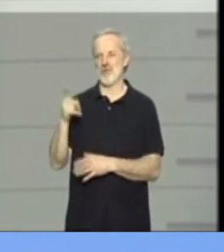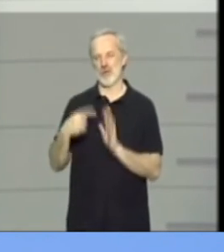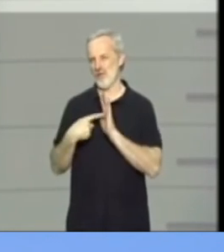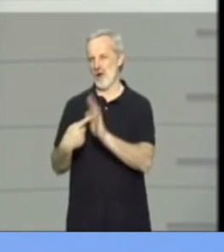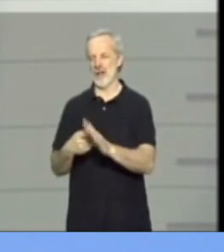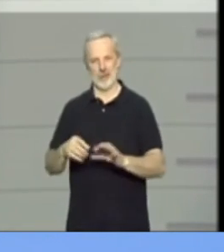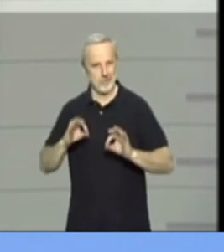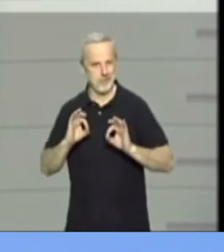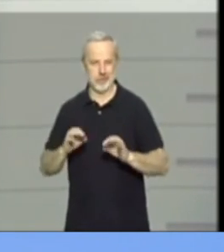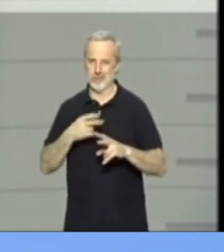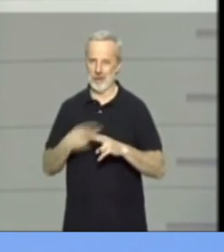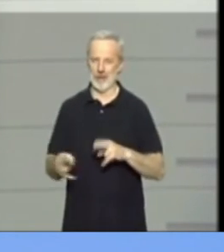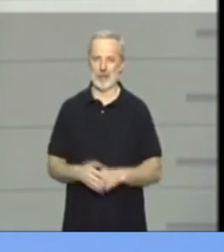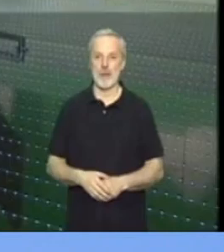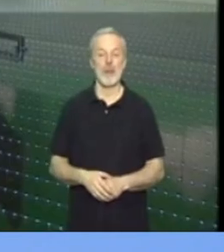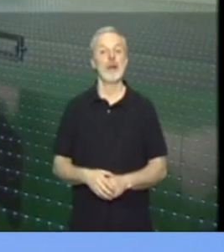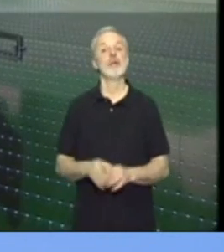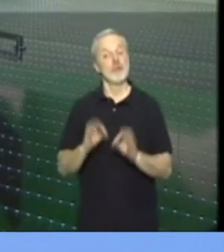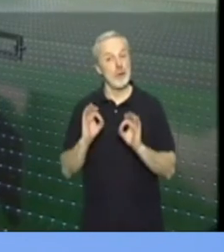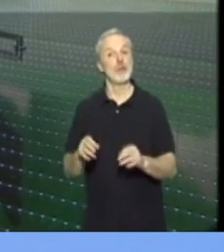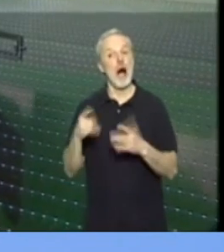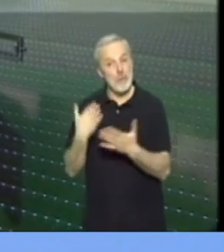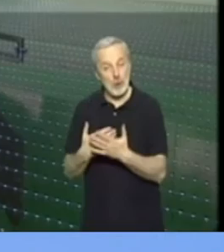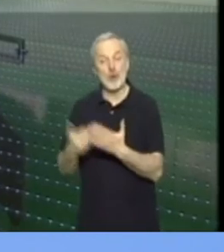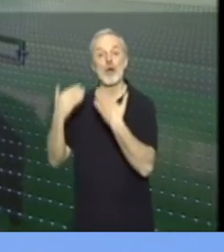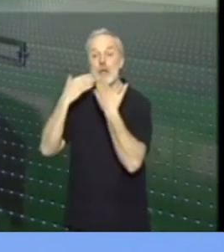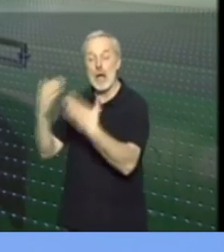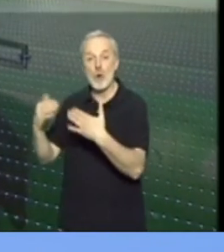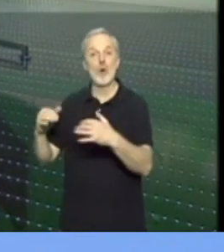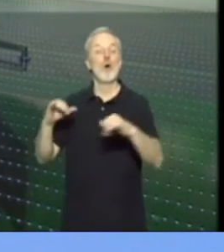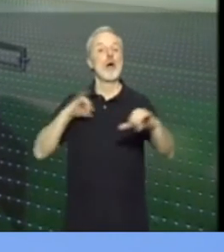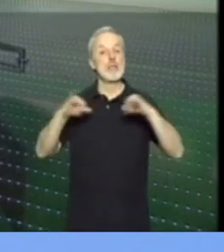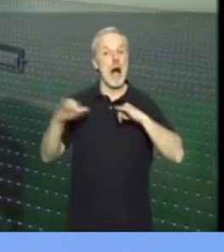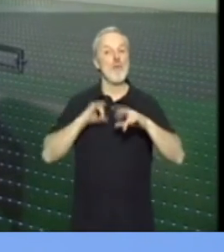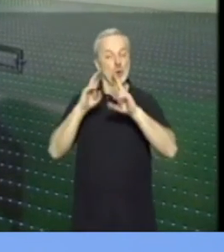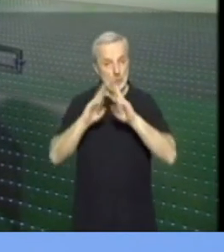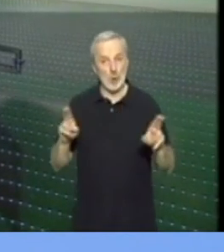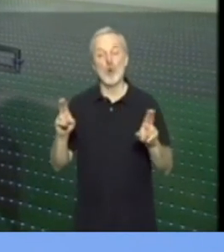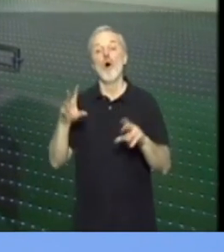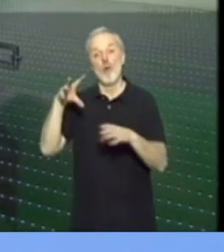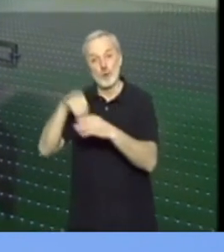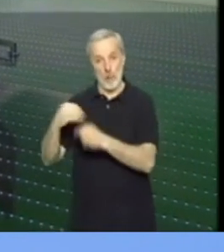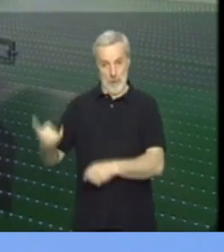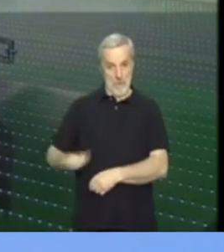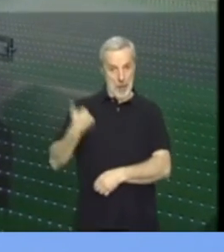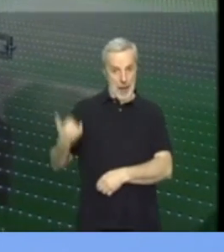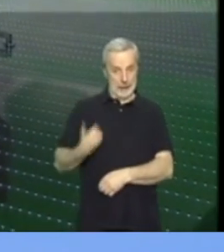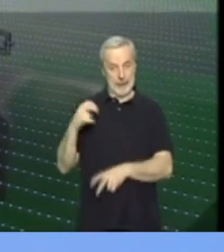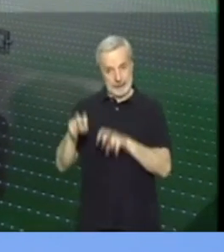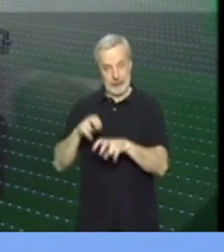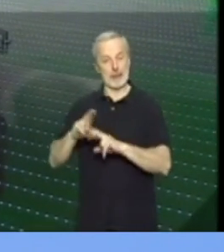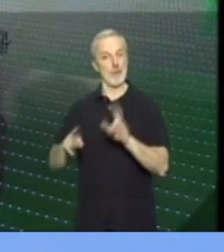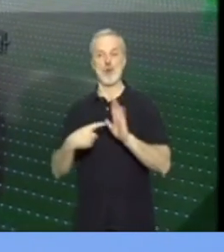Je to otázka. Ale každopádně je to šance i pro jezdce ukázat se. Určitě. Ukázat se, že zvládám i